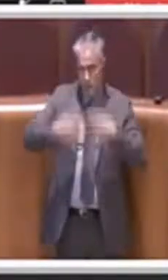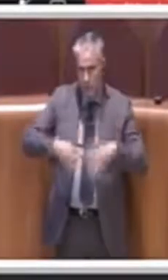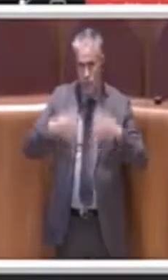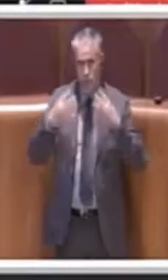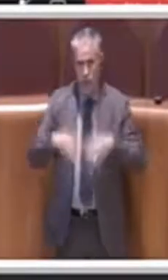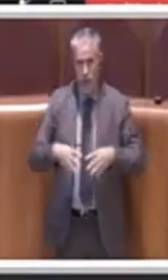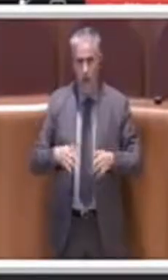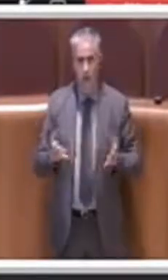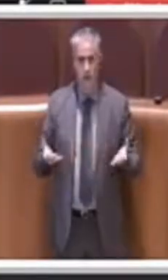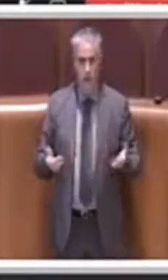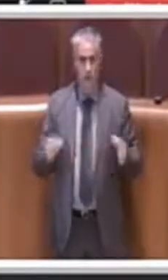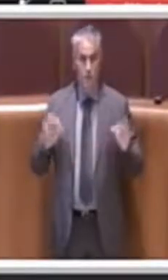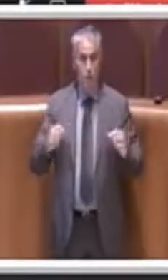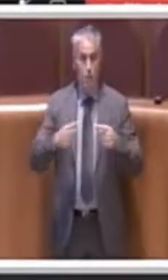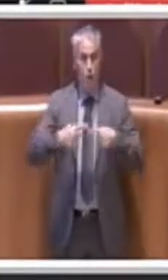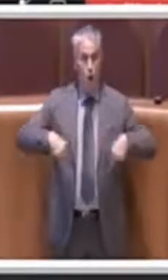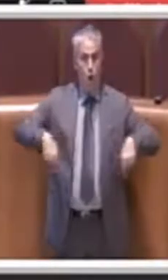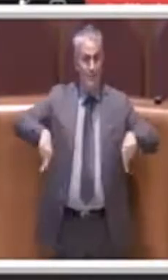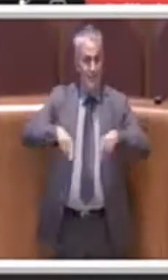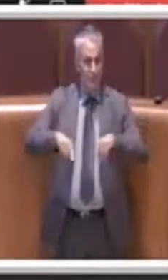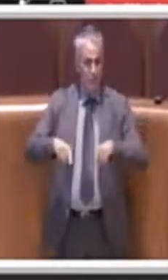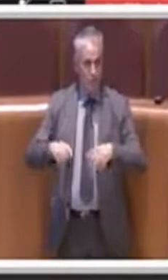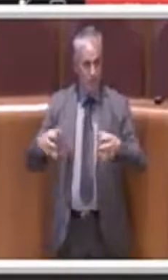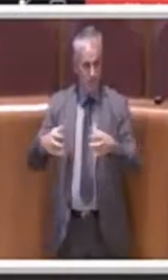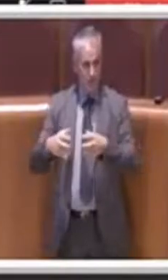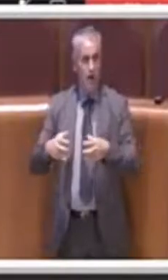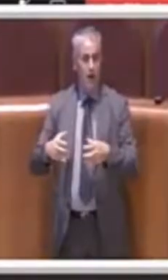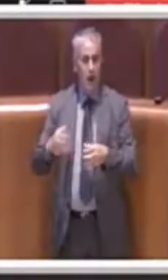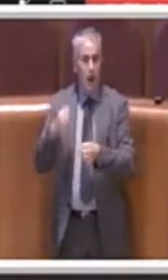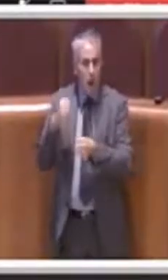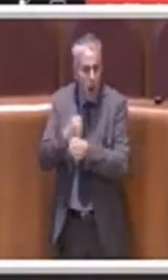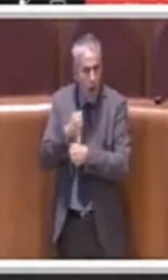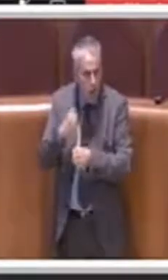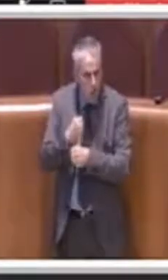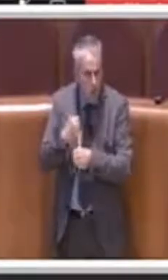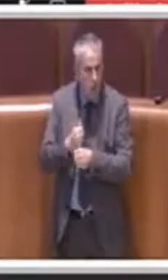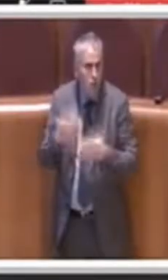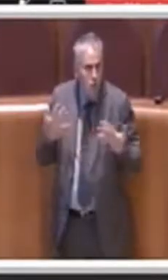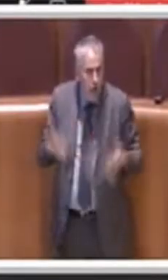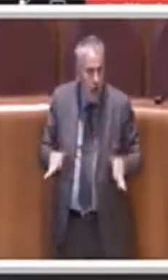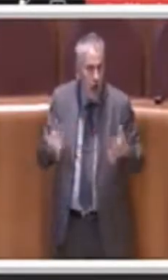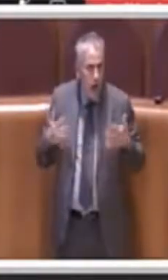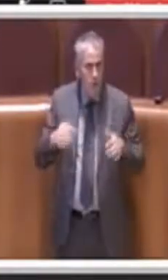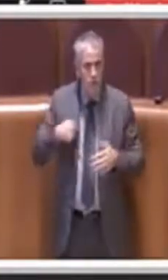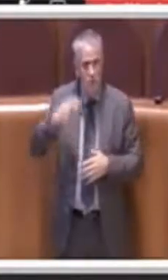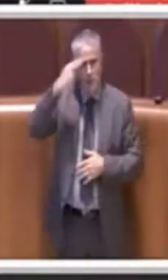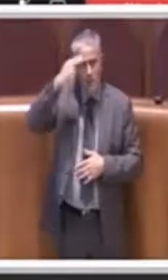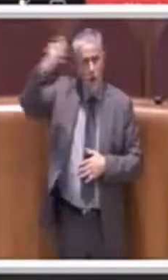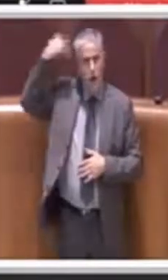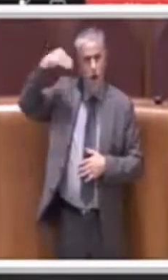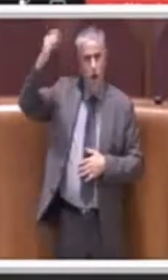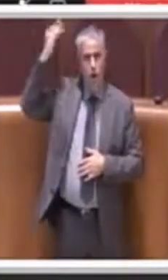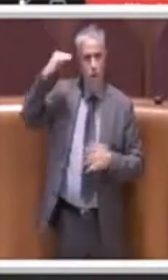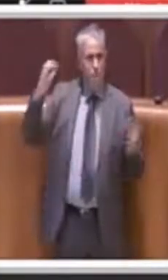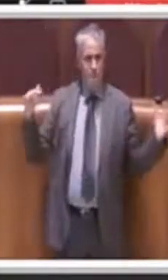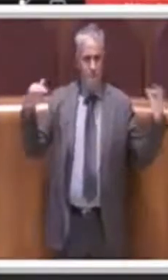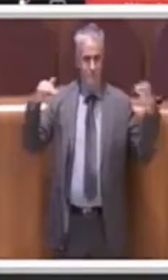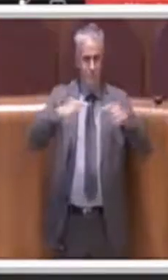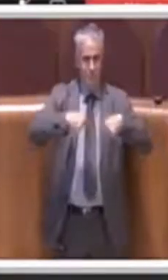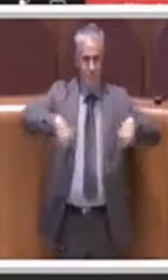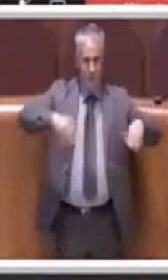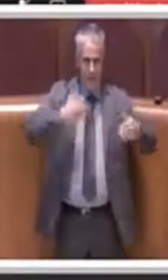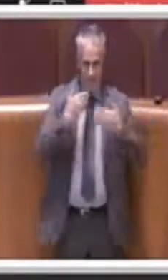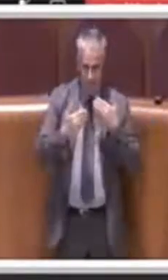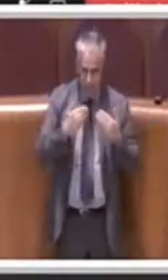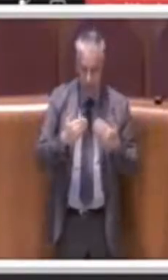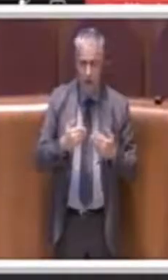in questa consiliatura quel lavoro è stato fatto, perché io ricordo una seduta d'Assemblea Capitolina, e poi magari se